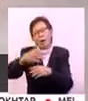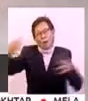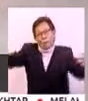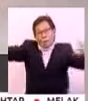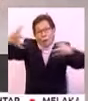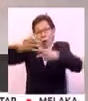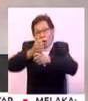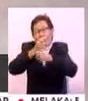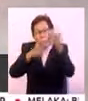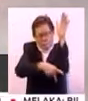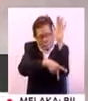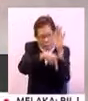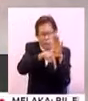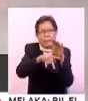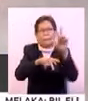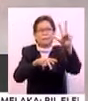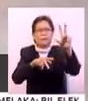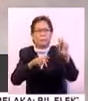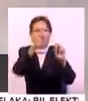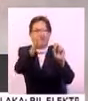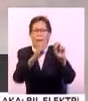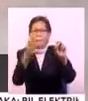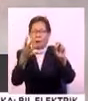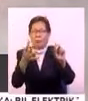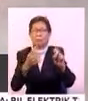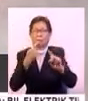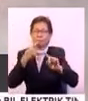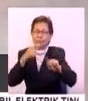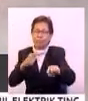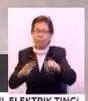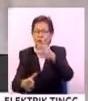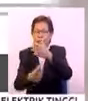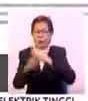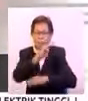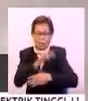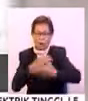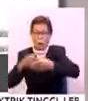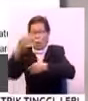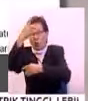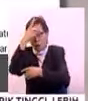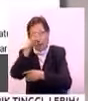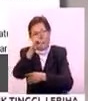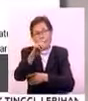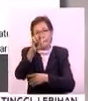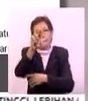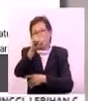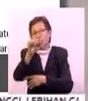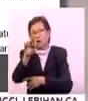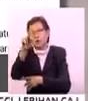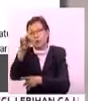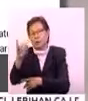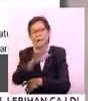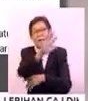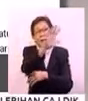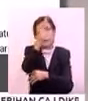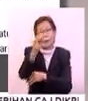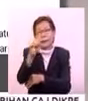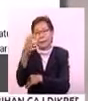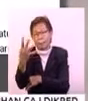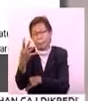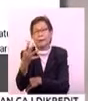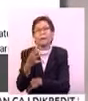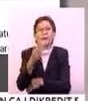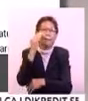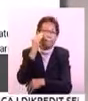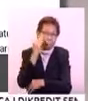penggulungan Dewan Negara pada 30 April. Ia dijawab oleh Timbalan Menteri Luar Datuk Marzuki Yahya. 5 April lalu, Perdana Menteri Tun